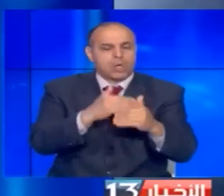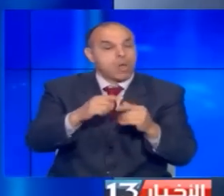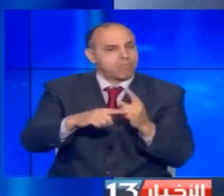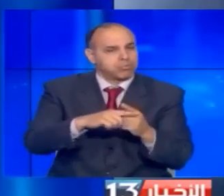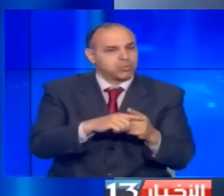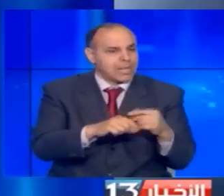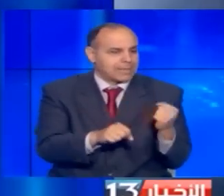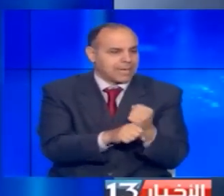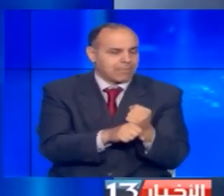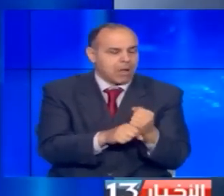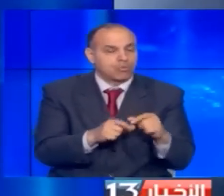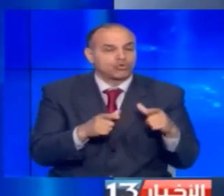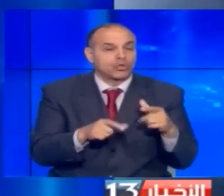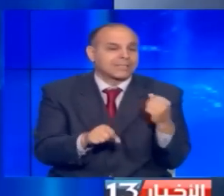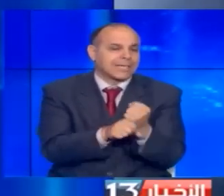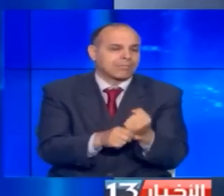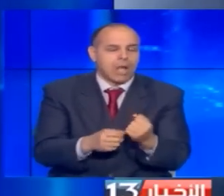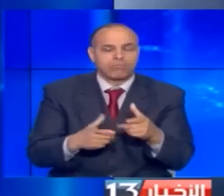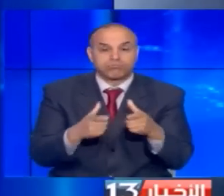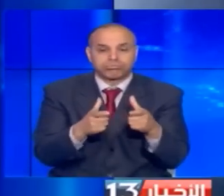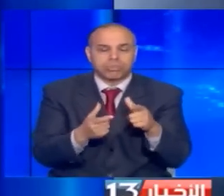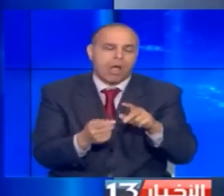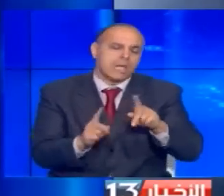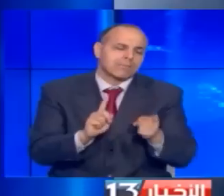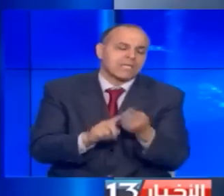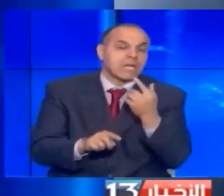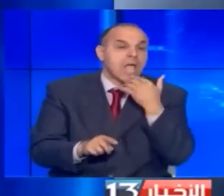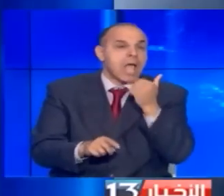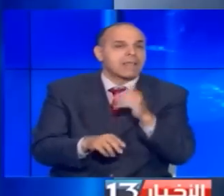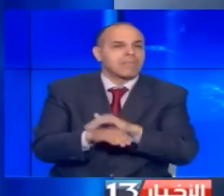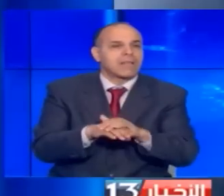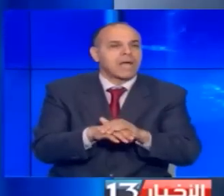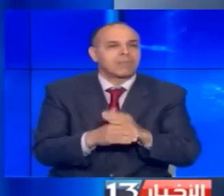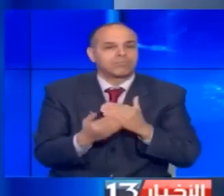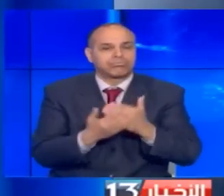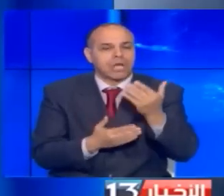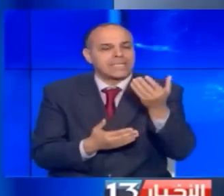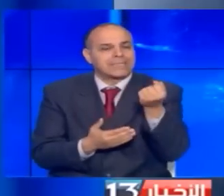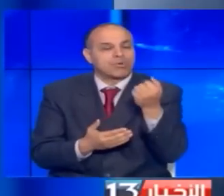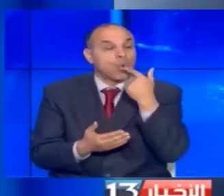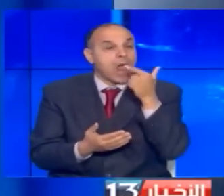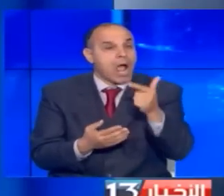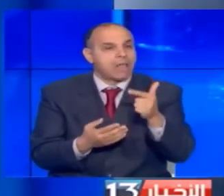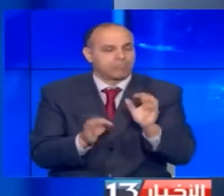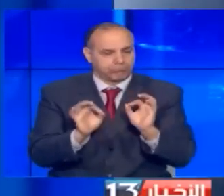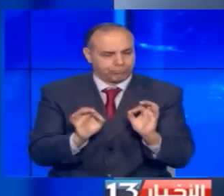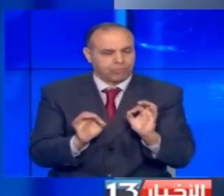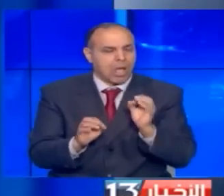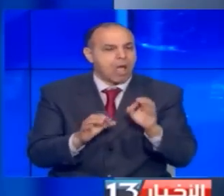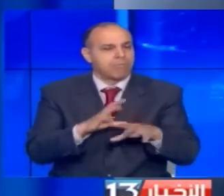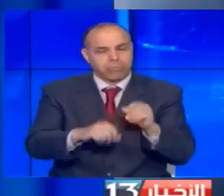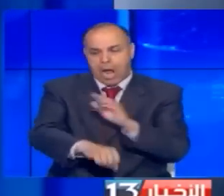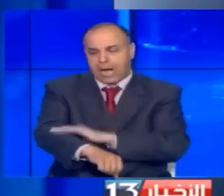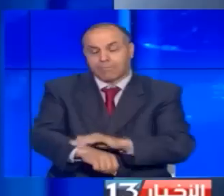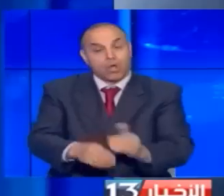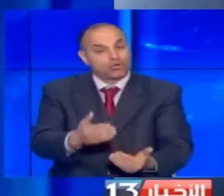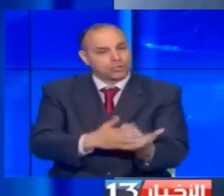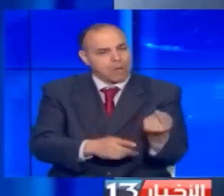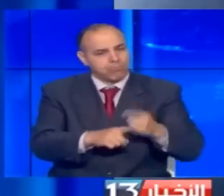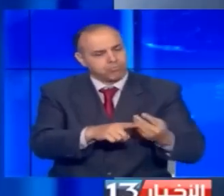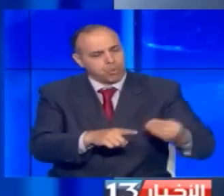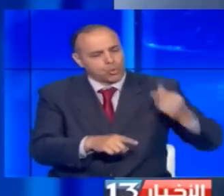إضافية في طريق خلق منطقة صناعية مختصة في مجال صناعة الجبس من شأنها خلق مواطن شغل